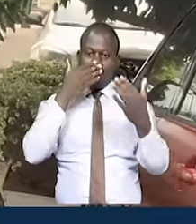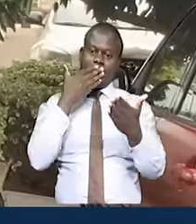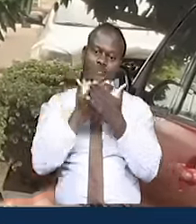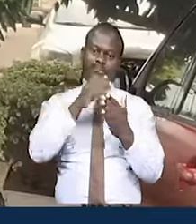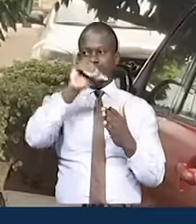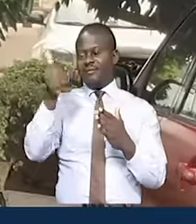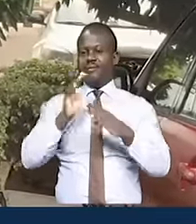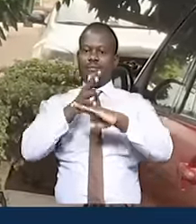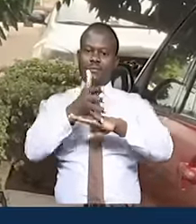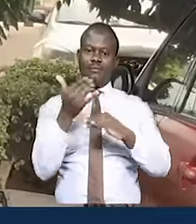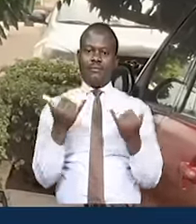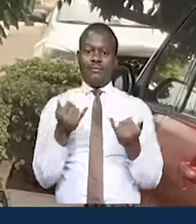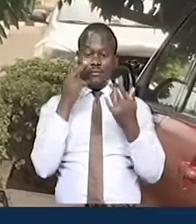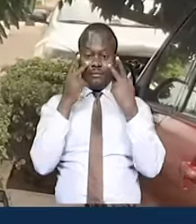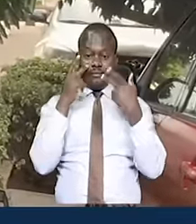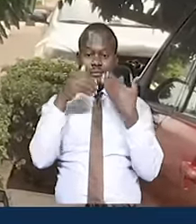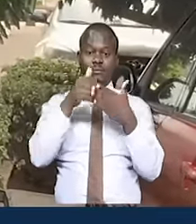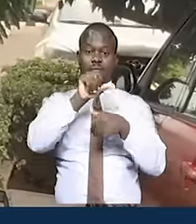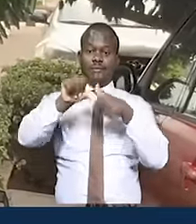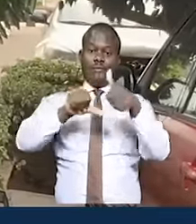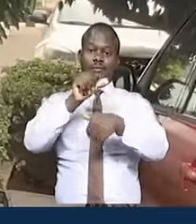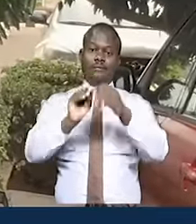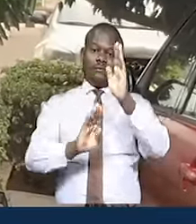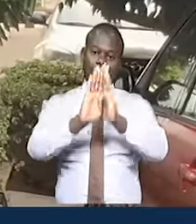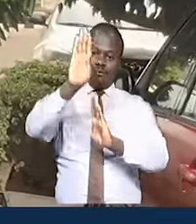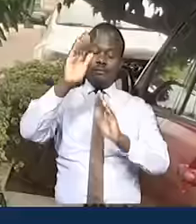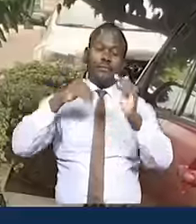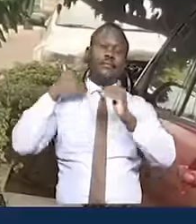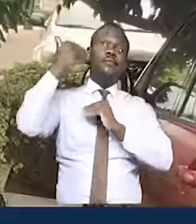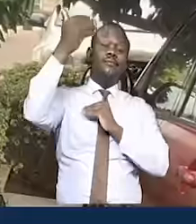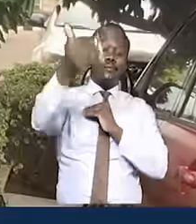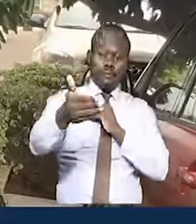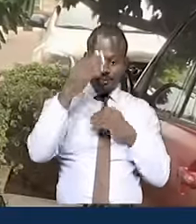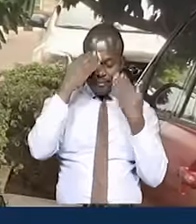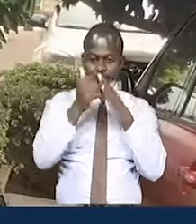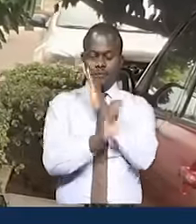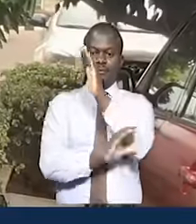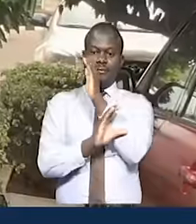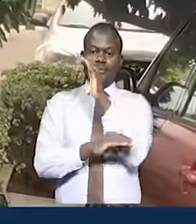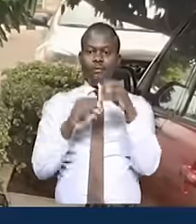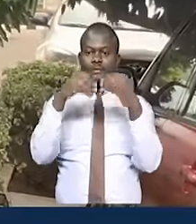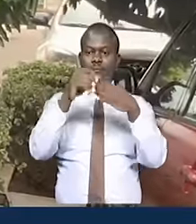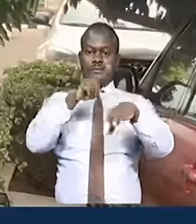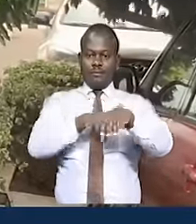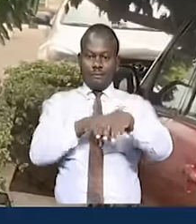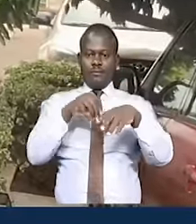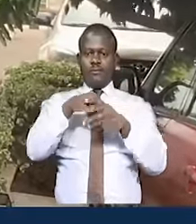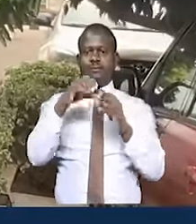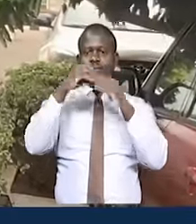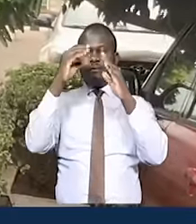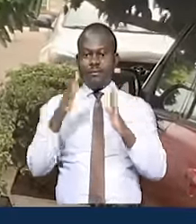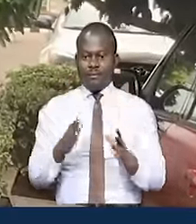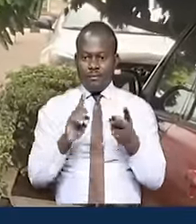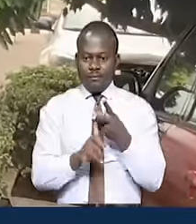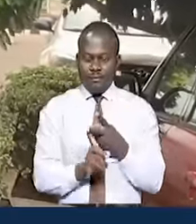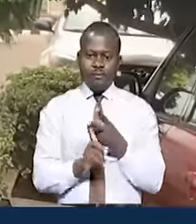bindi birenze ibyo tubona ubu ngubu mu bijyanye no gutera imbere. Ukazasanga noneho kubera n'igihugu kiri kubaha umwanya, haba mu buyobozi, haba